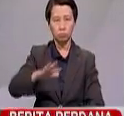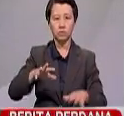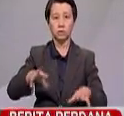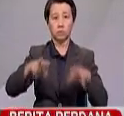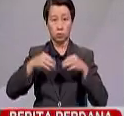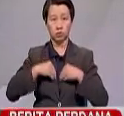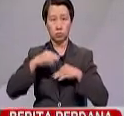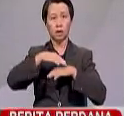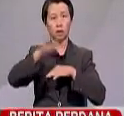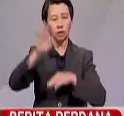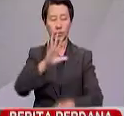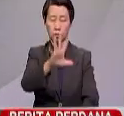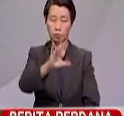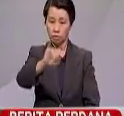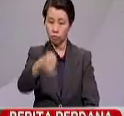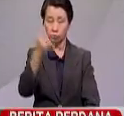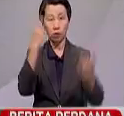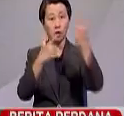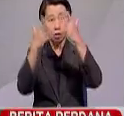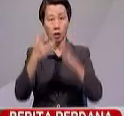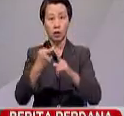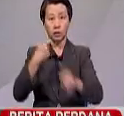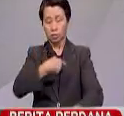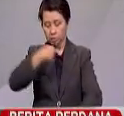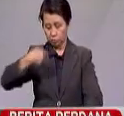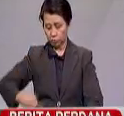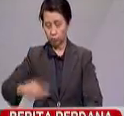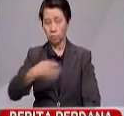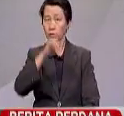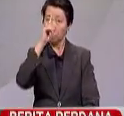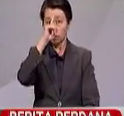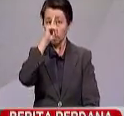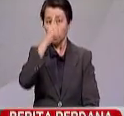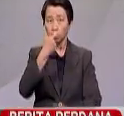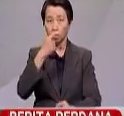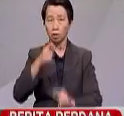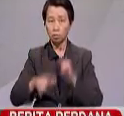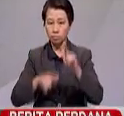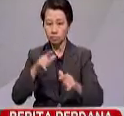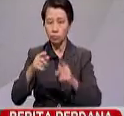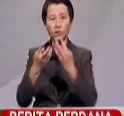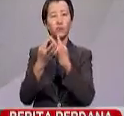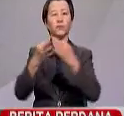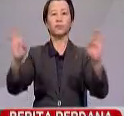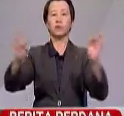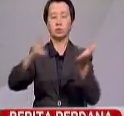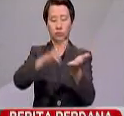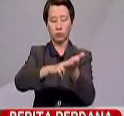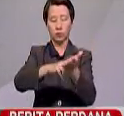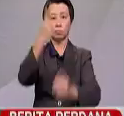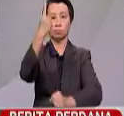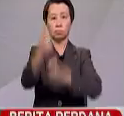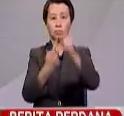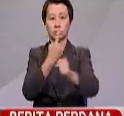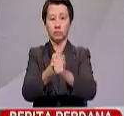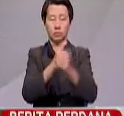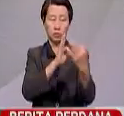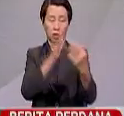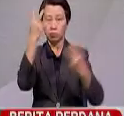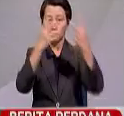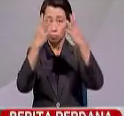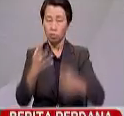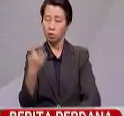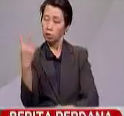menerima lebih 5 juta pelancong dari China dan India hasil daripada langkah pengecualian visa selama setahun terhadap pelawat